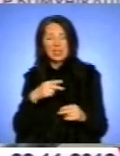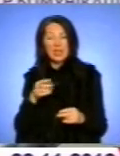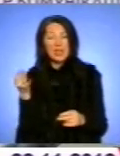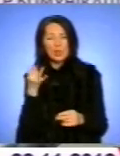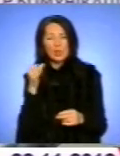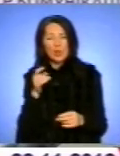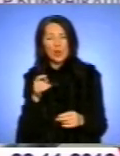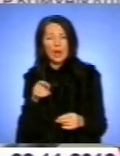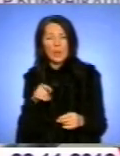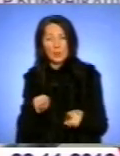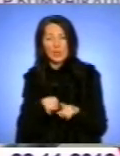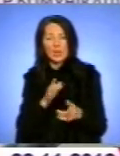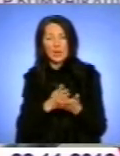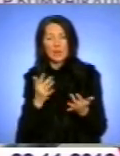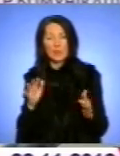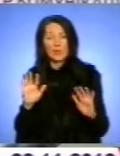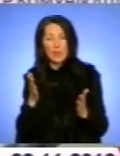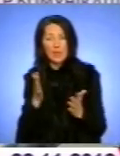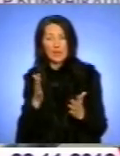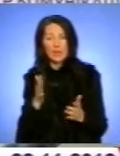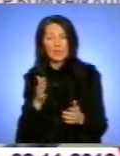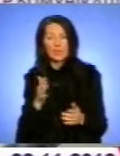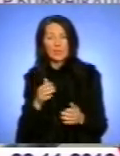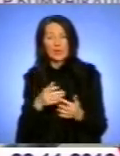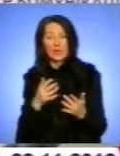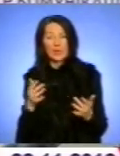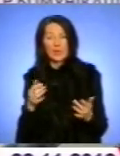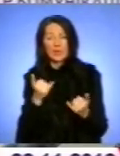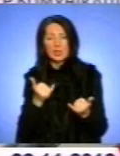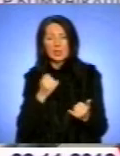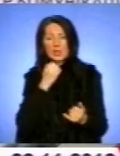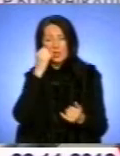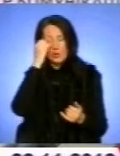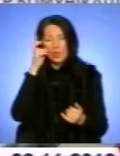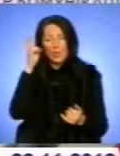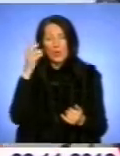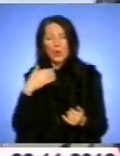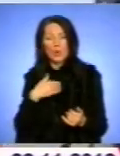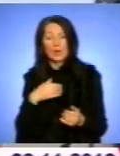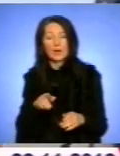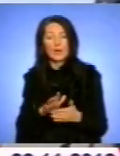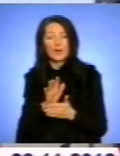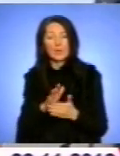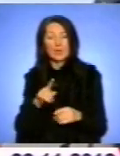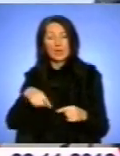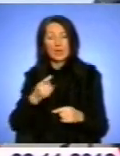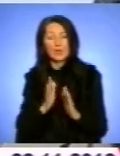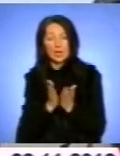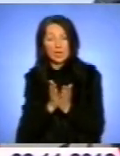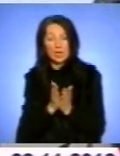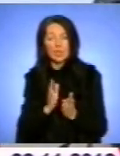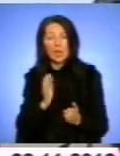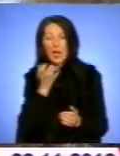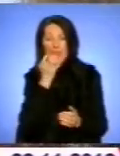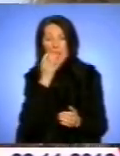все, але от якісь там моменти. Толкін зараз, дякуйте Богу, і Астролябі його видали. Наступна книжка Надії Гербіш